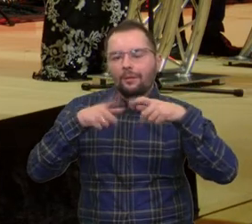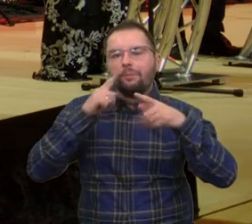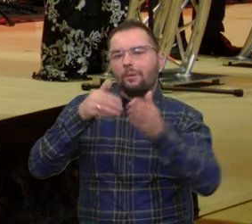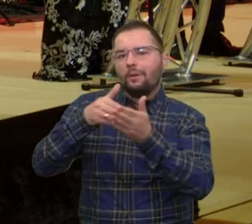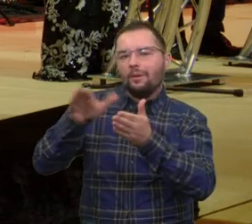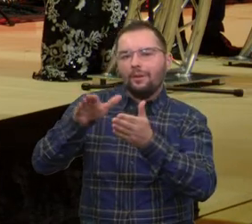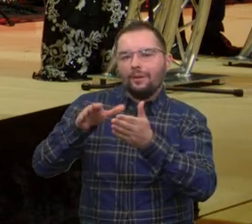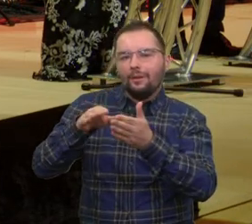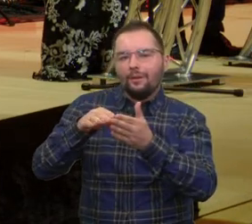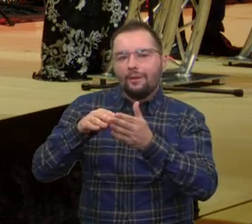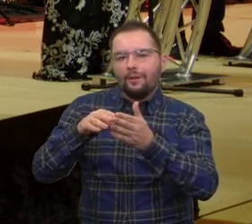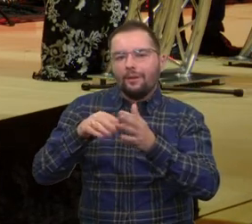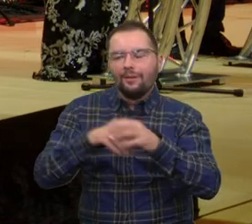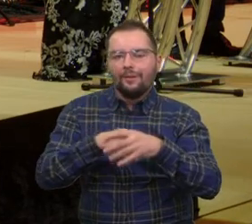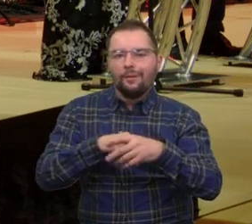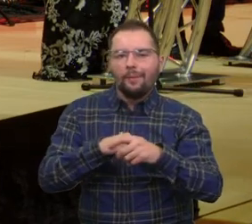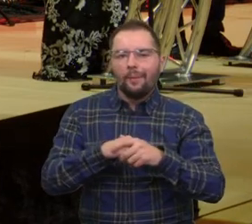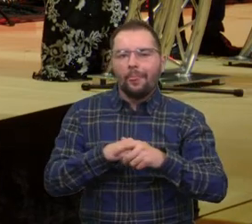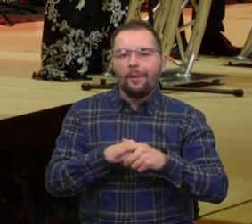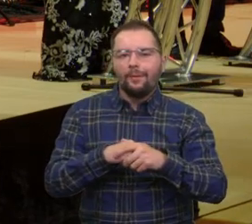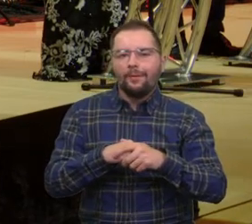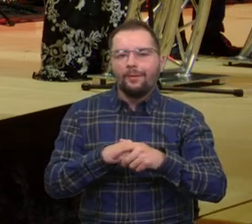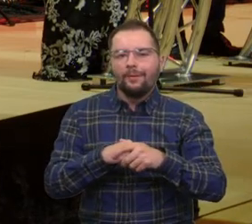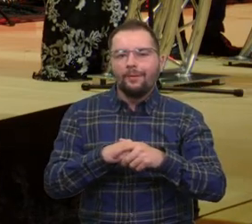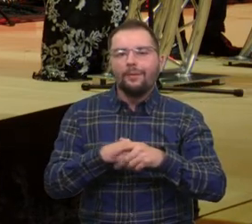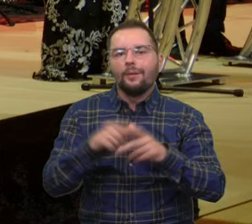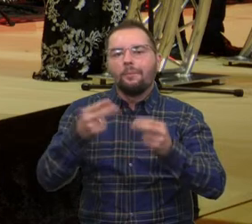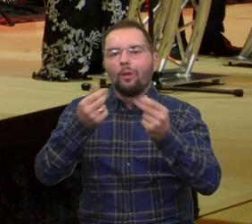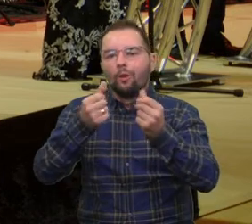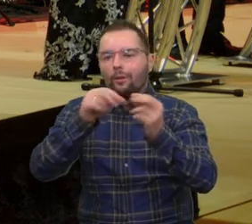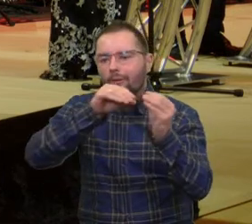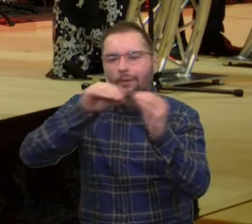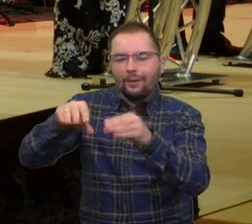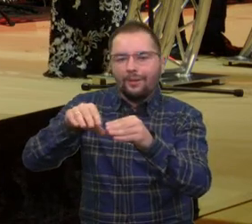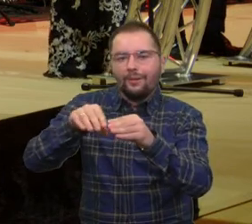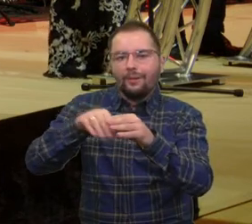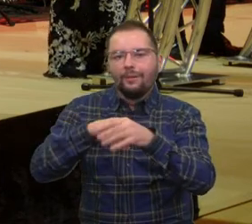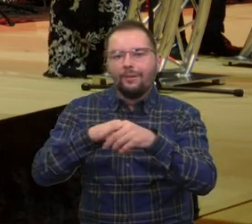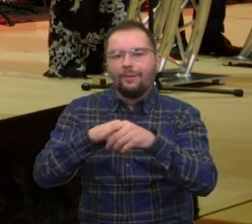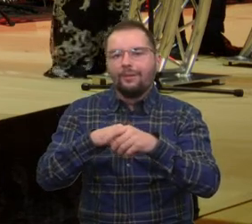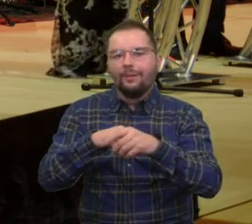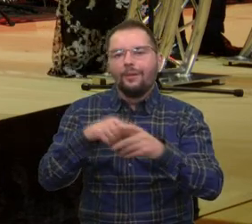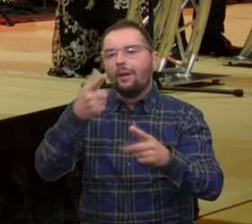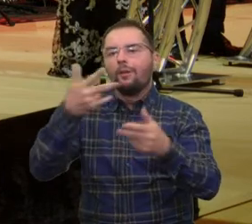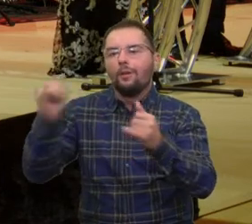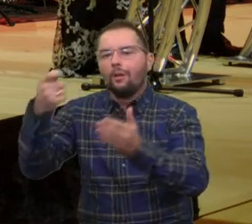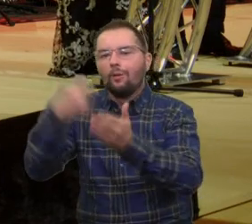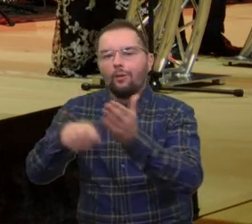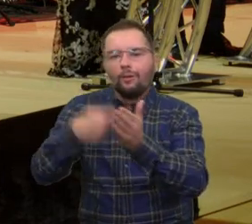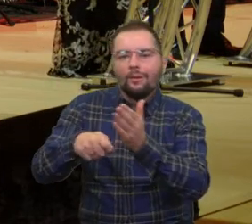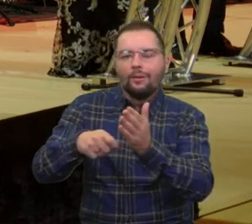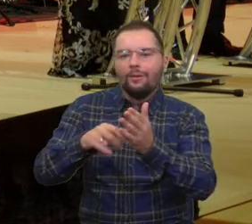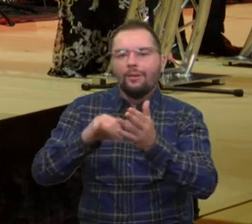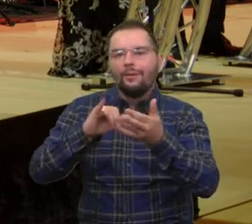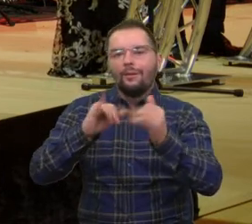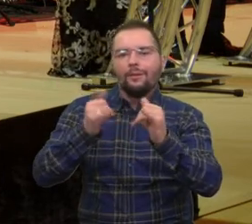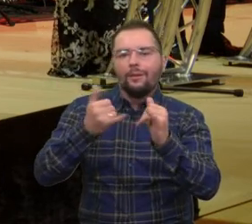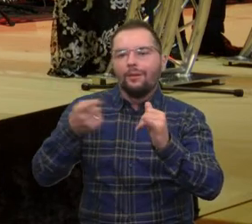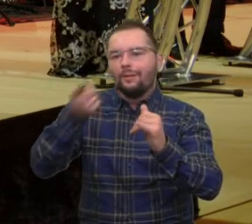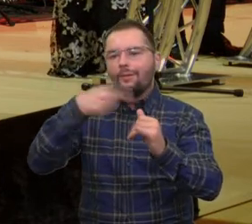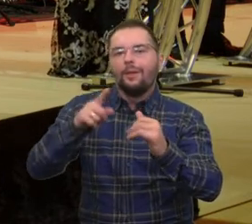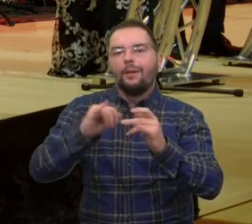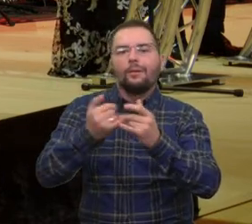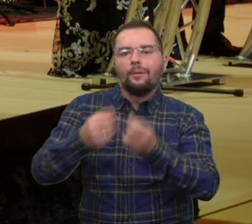oczywiście worka bez dna, gdzie musiałby dokładać pieniądze, a Tychy ten szpital kupiły i teraz nie mamy problemu, gdzie lokować